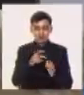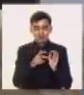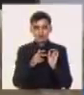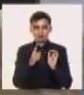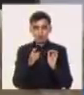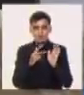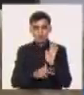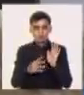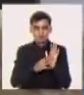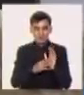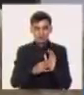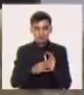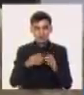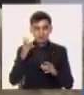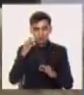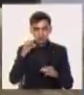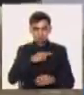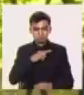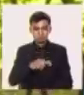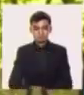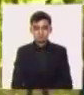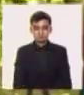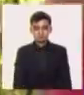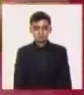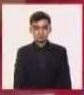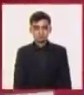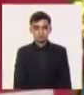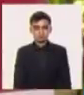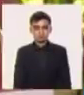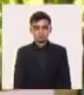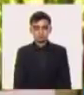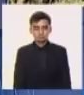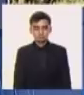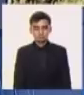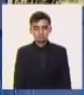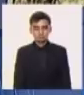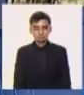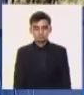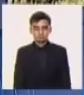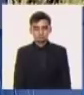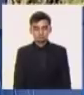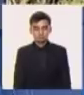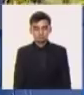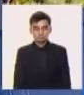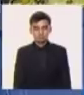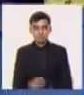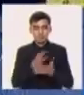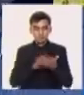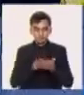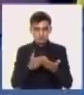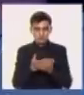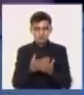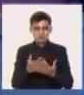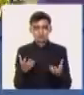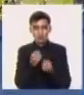1189 по официальным данным скончались. Продолжаем выпуск